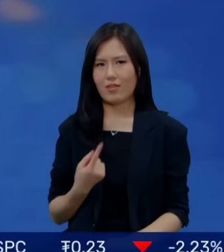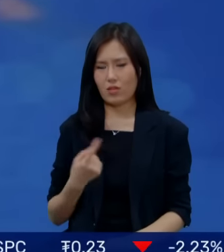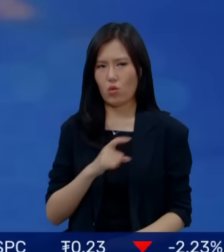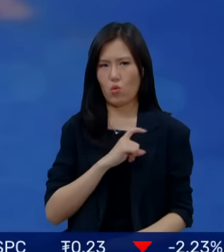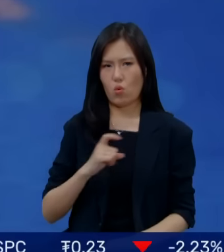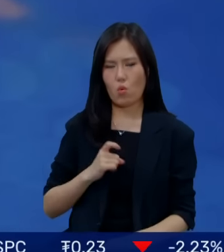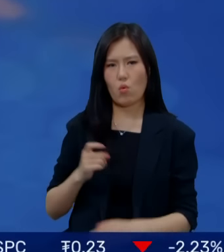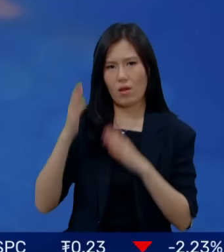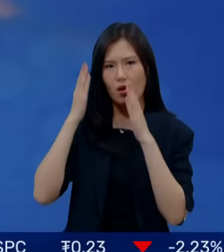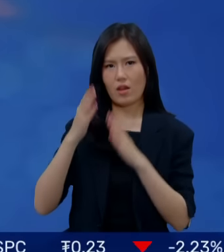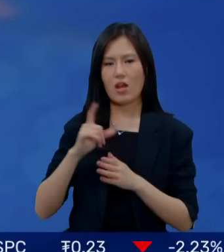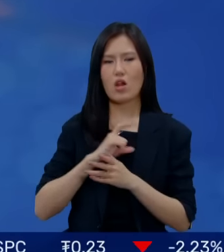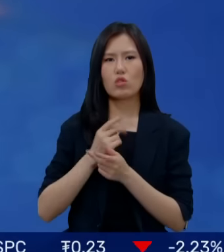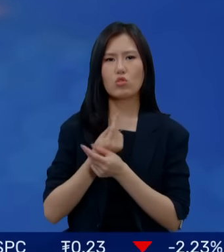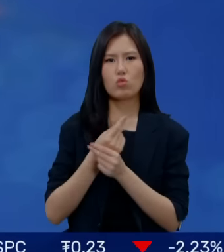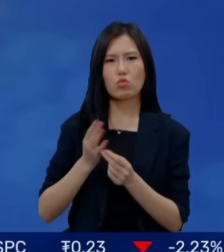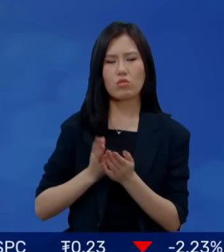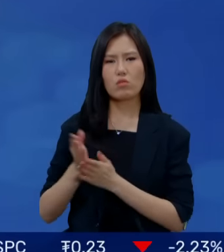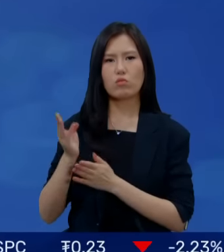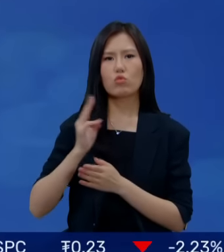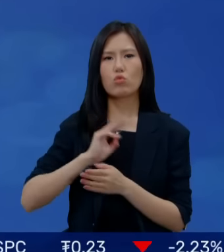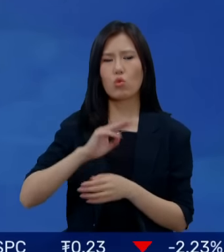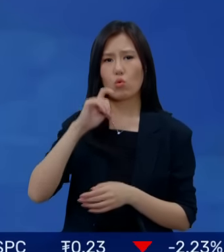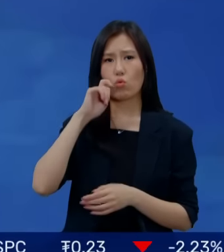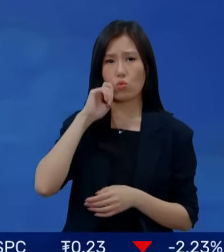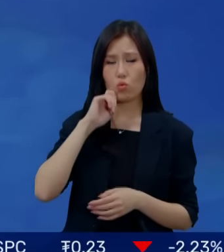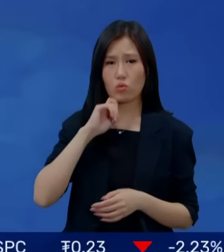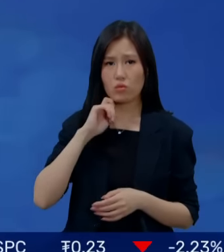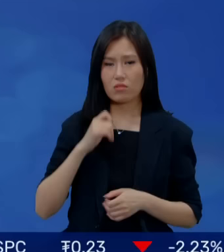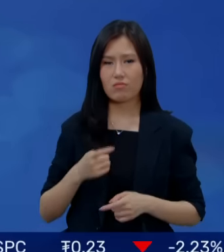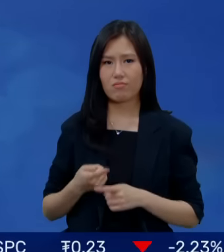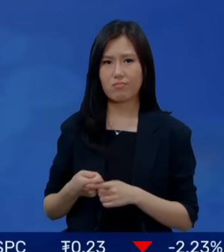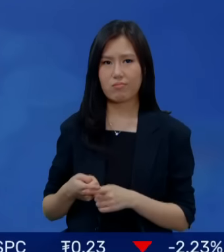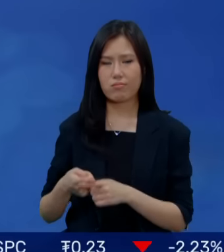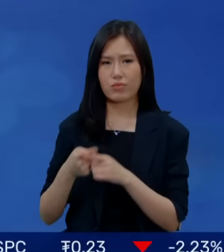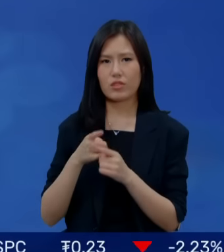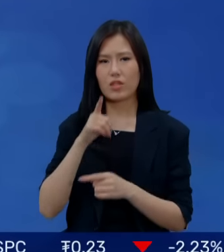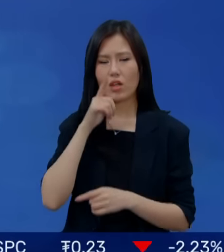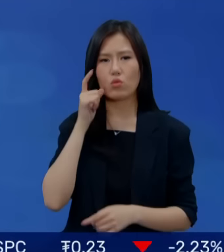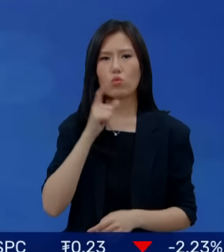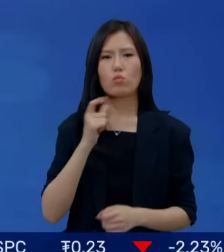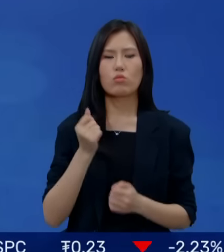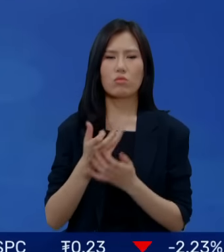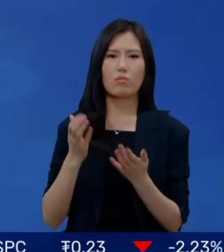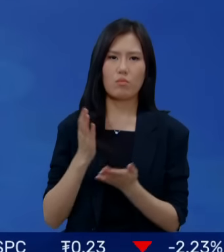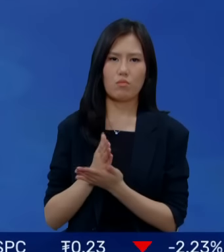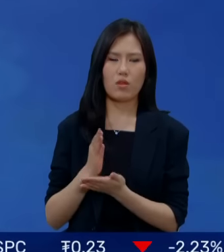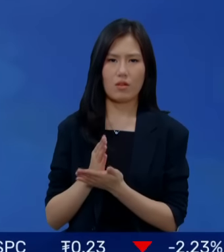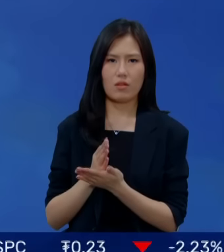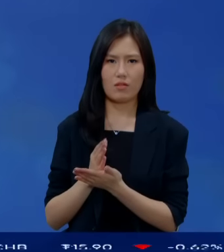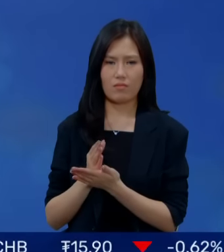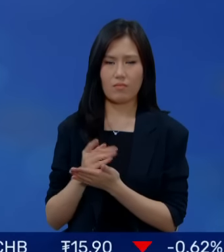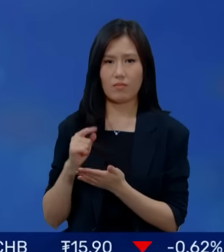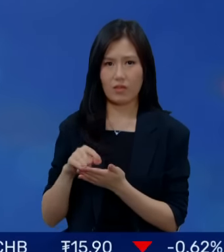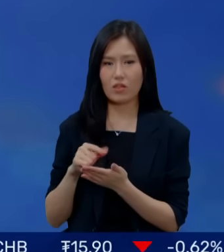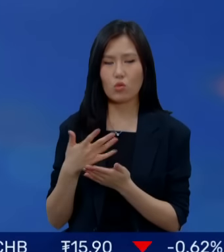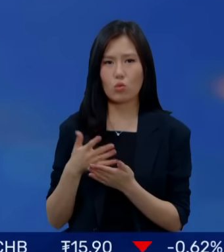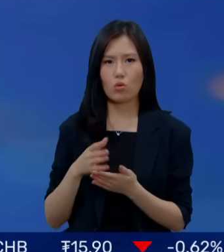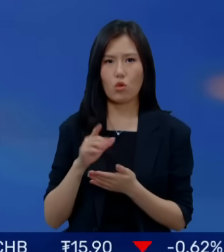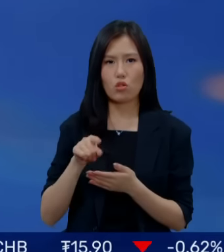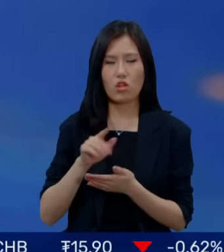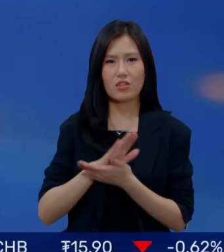анхаарч эрхчлөөтэй байхыг одоо хүсэлтэй юм. Хүсэл ирмэлцэлтэй залуус нэмэгдсэн энэ гэрлэлт буурах бас гол